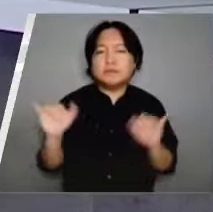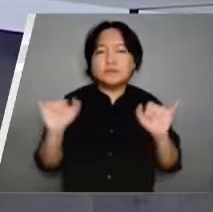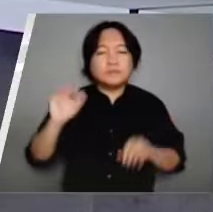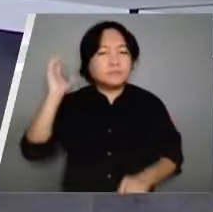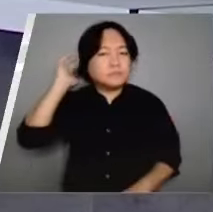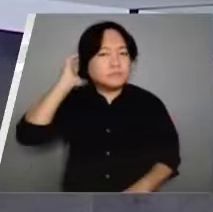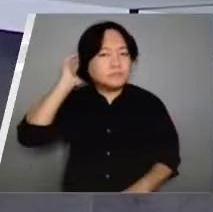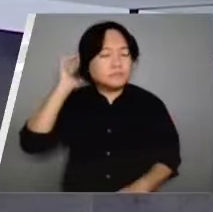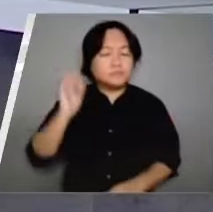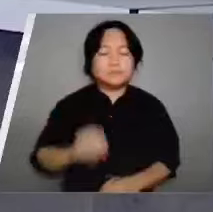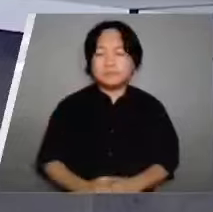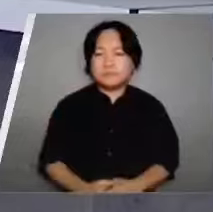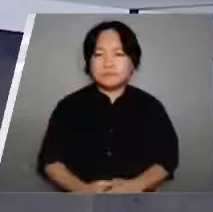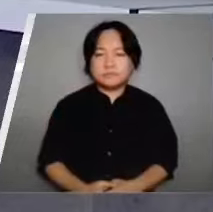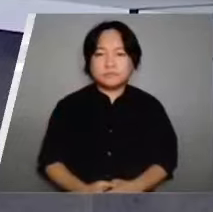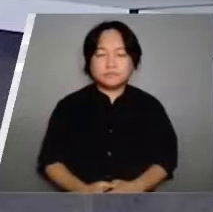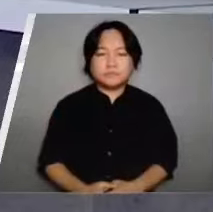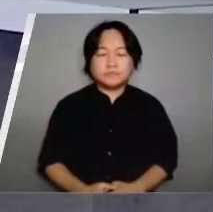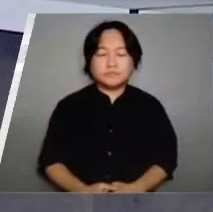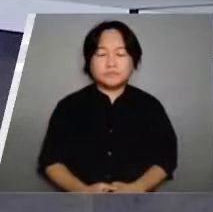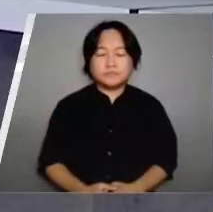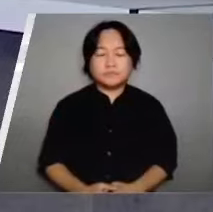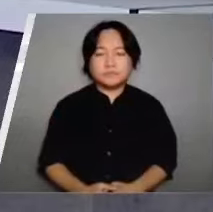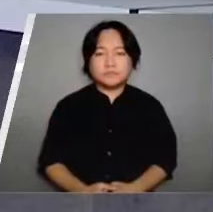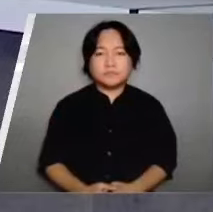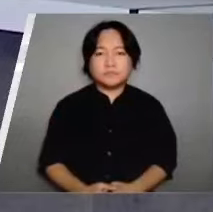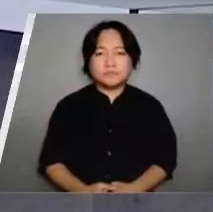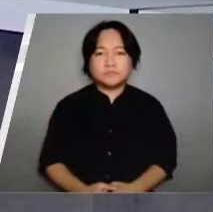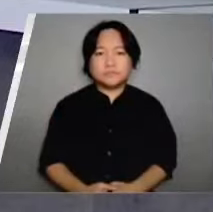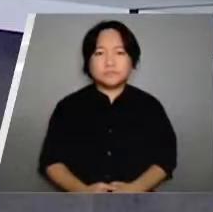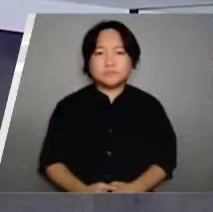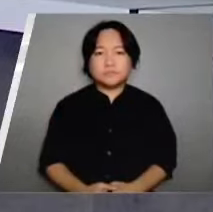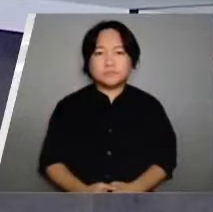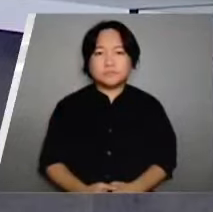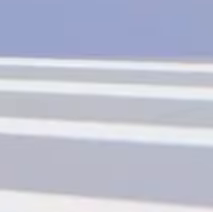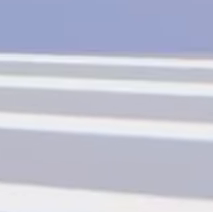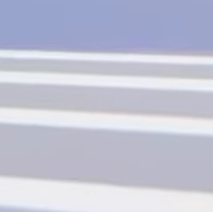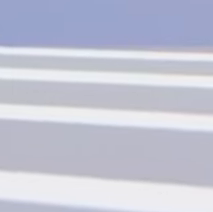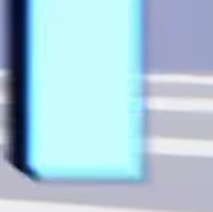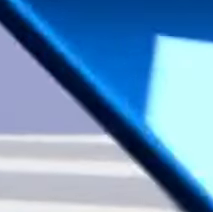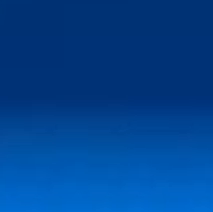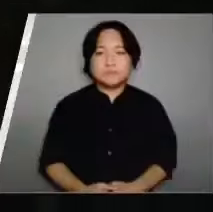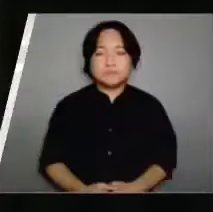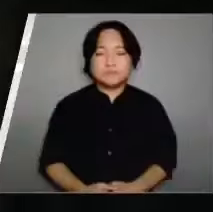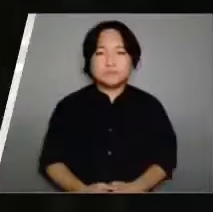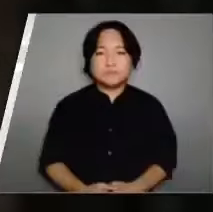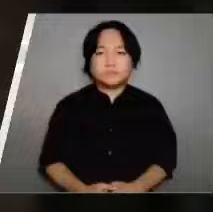si Paul Hernandez ng GMA Regional TV, Balitang Southern Tagalog.